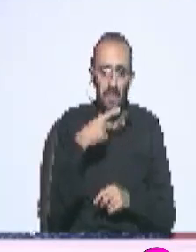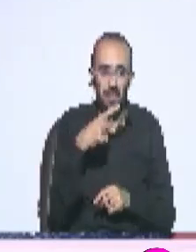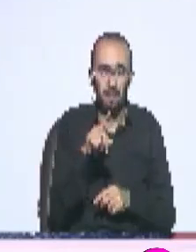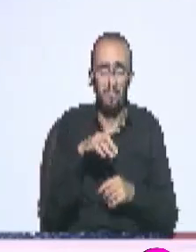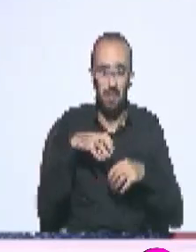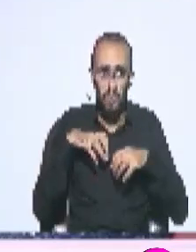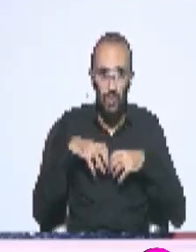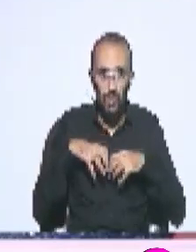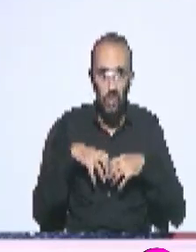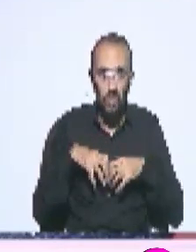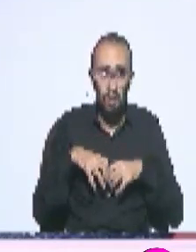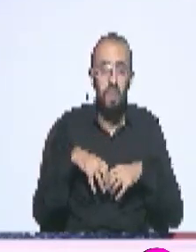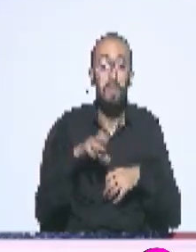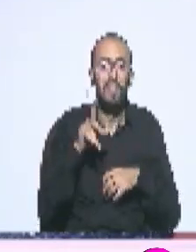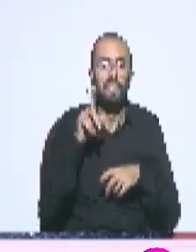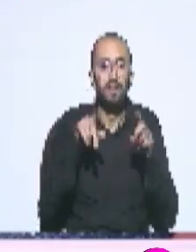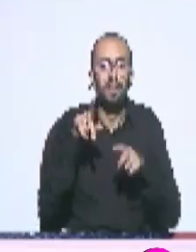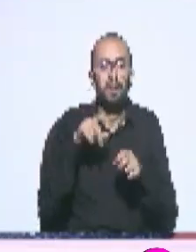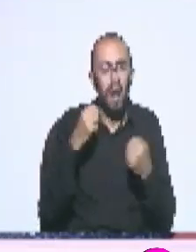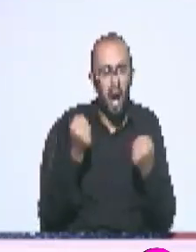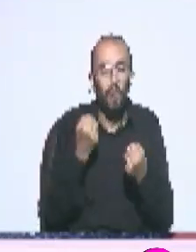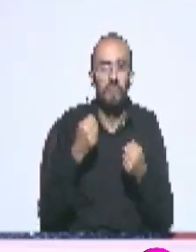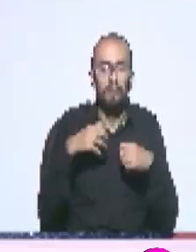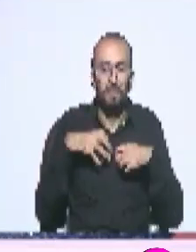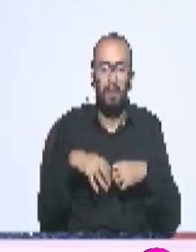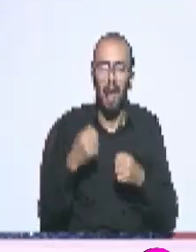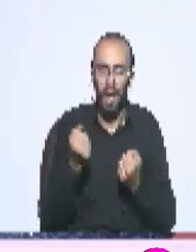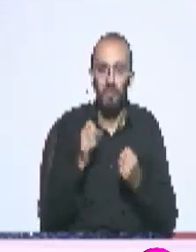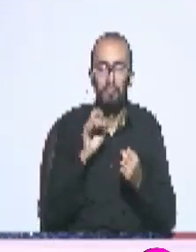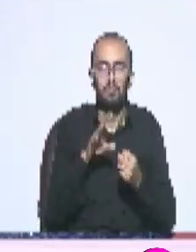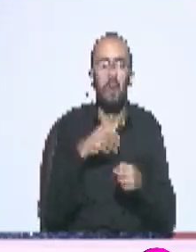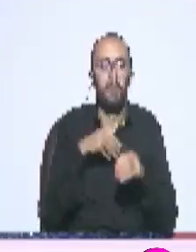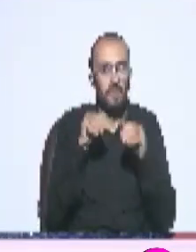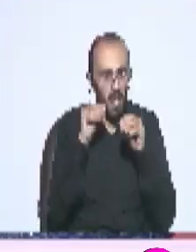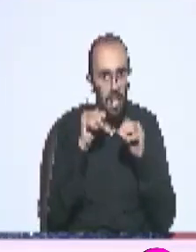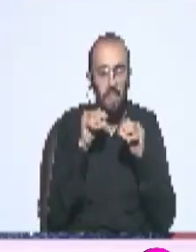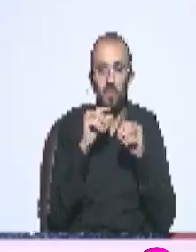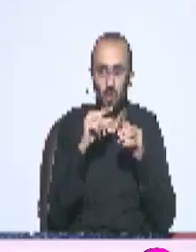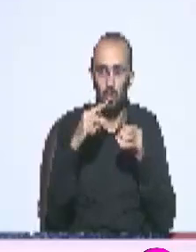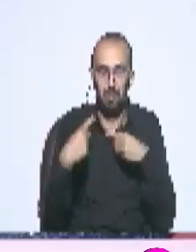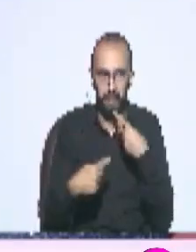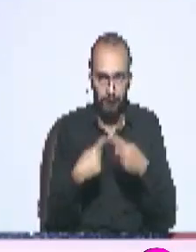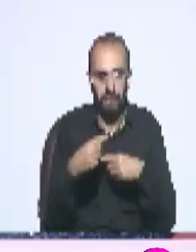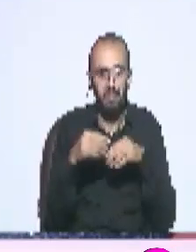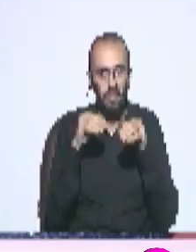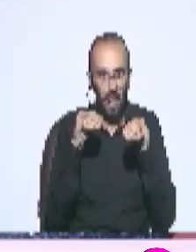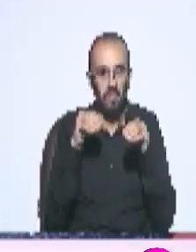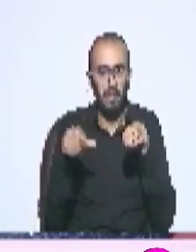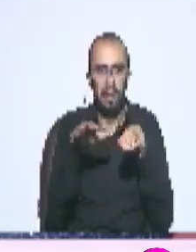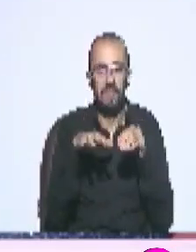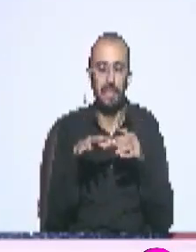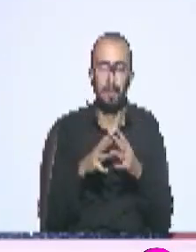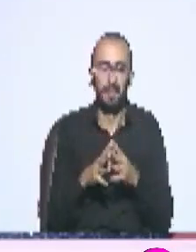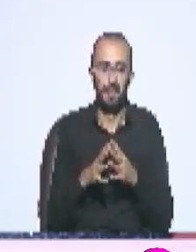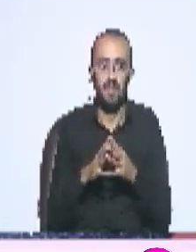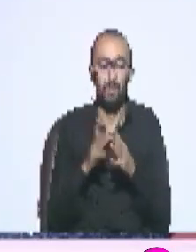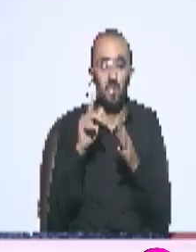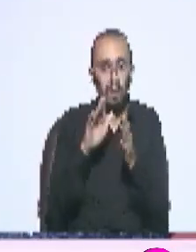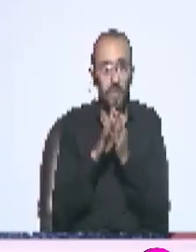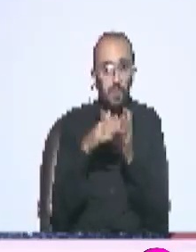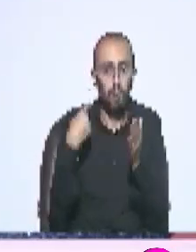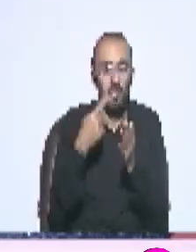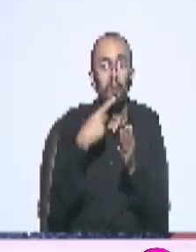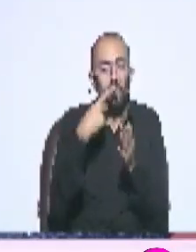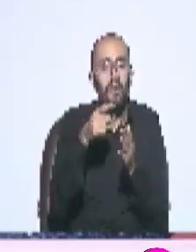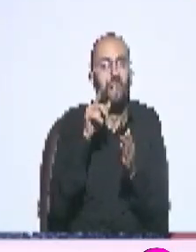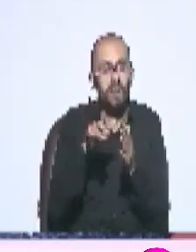ا بس في ناس بتعرف تتعامل مع الضغوط واحنا بنعلم ده برده في الجلسات لان حتى الكتاب مقدس ق في العالم